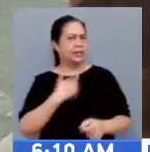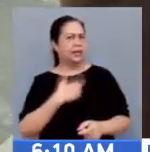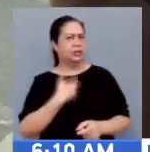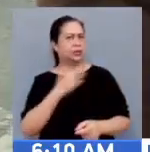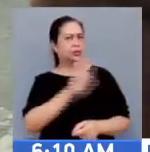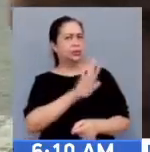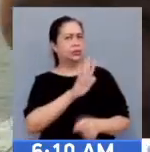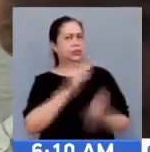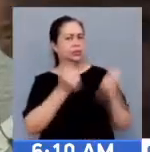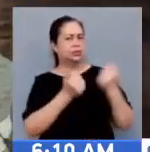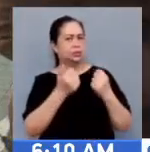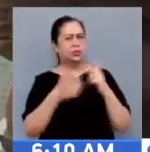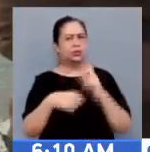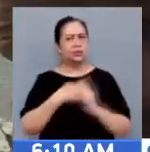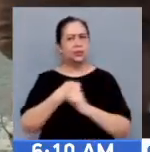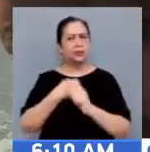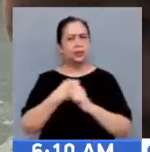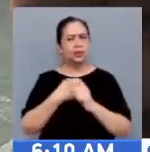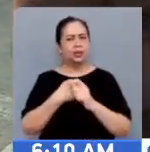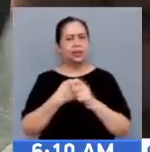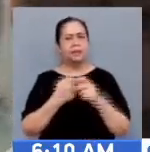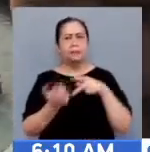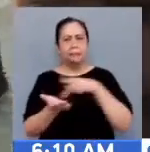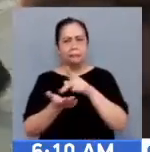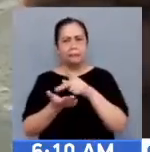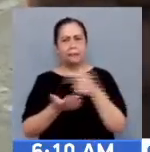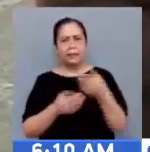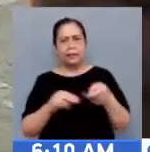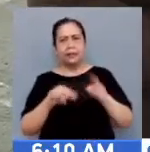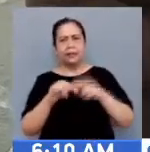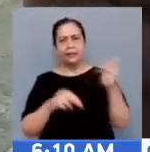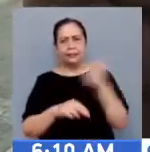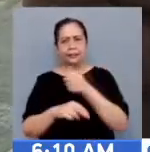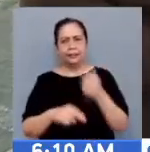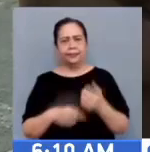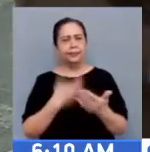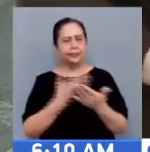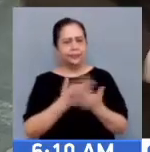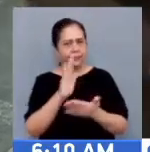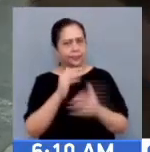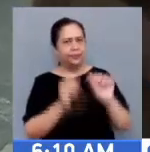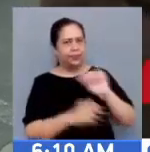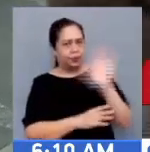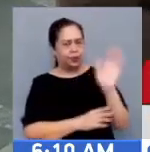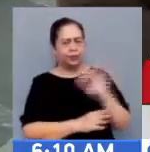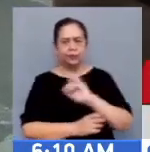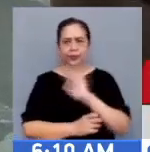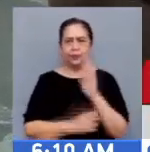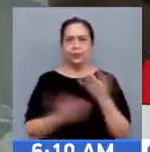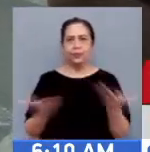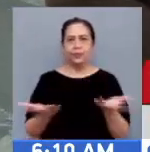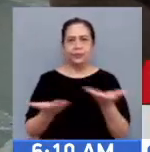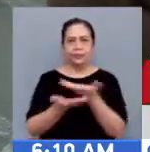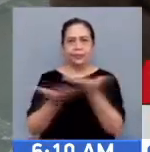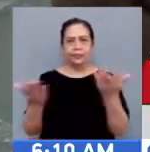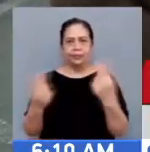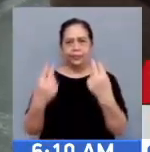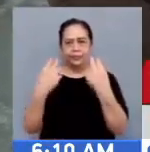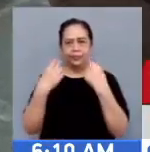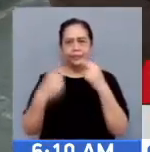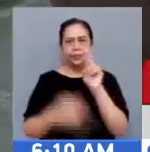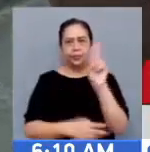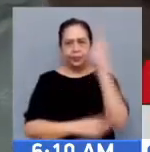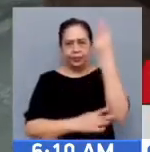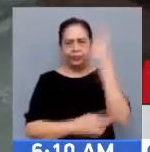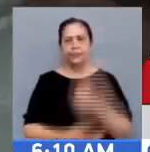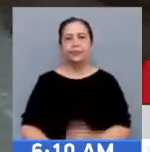provisional fare increase. Magandang umaga po sa inyo. Magandang umaga, Ma'am Connie, at siyempre sa ating mga taga-subaybay ng unang hiri ngayong